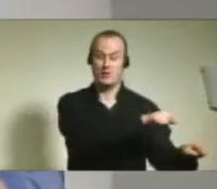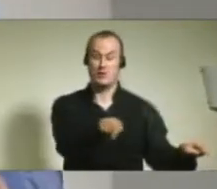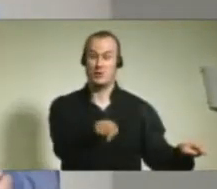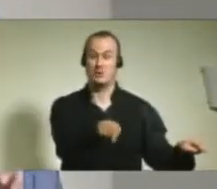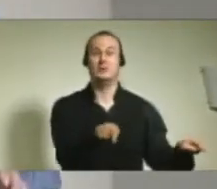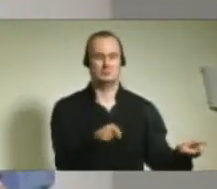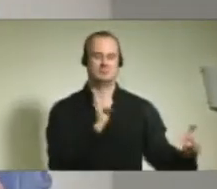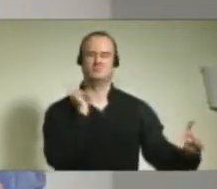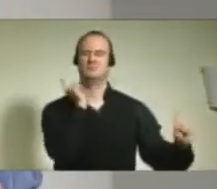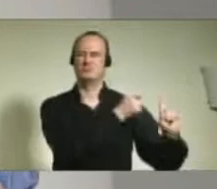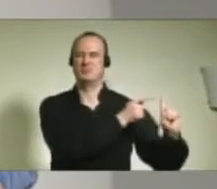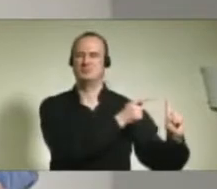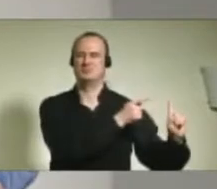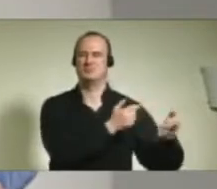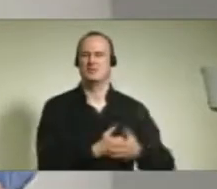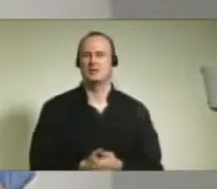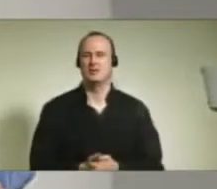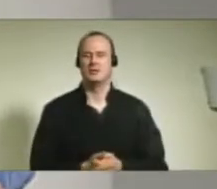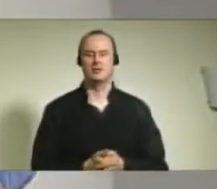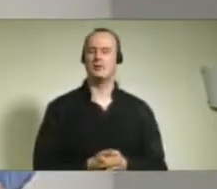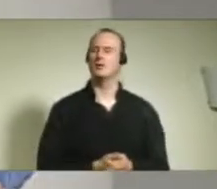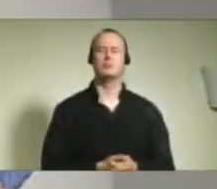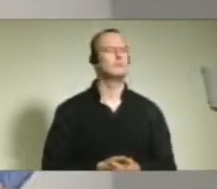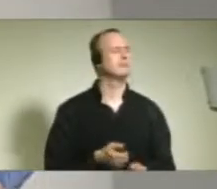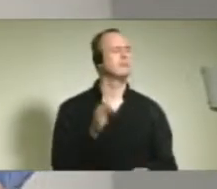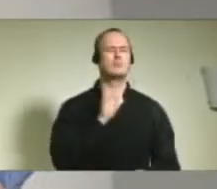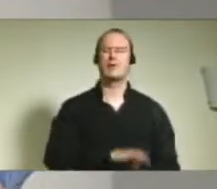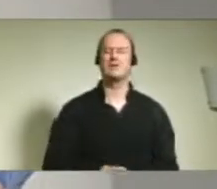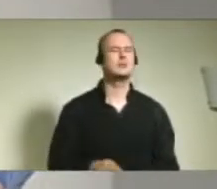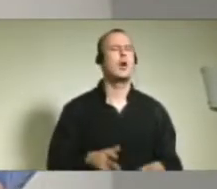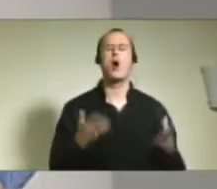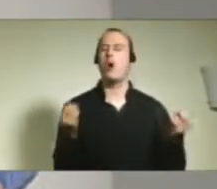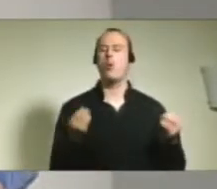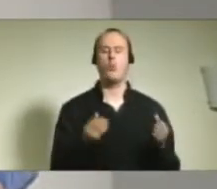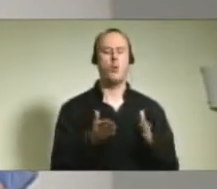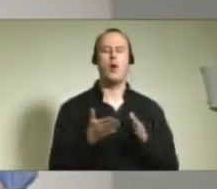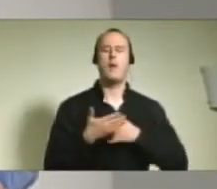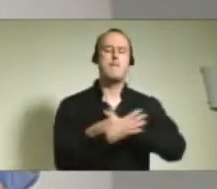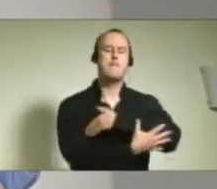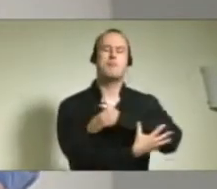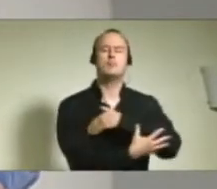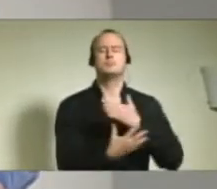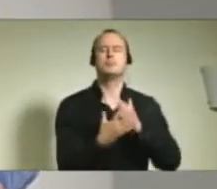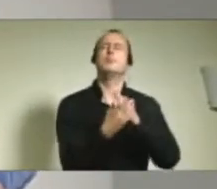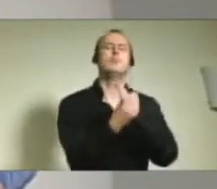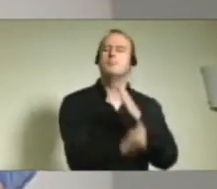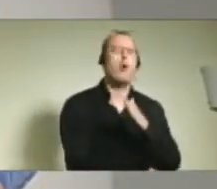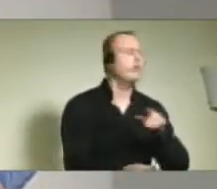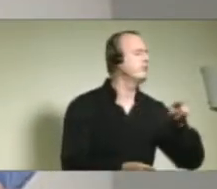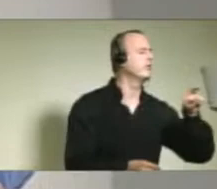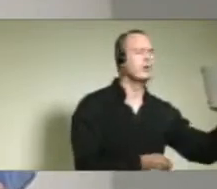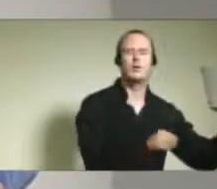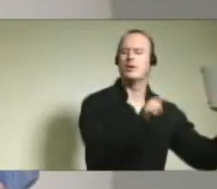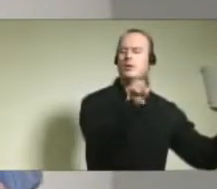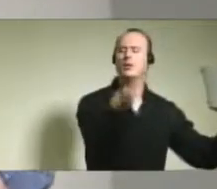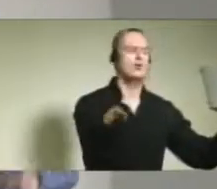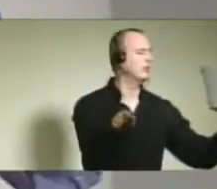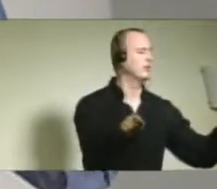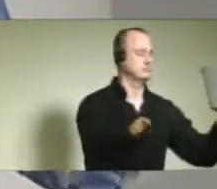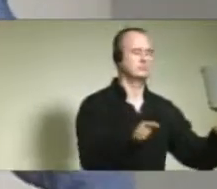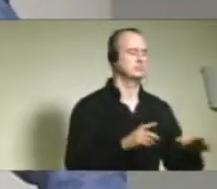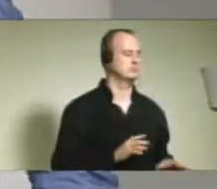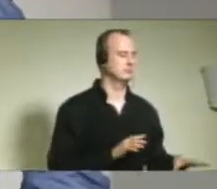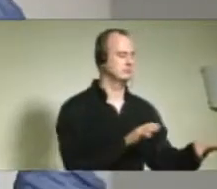ces prêteurs sur salaire vont justement dans les quartiers défavorisés pour profiter de la population. Nous avons